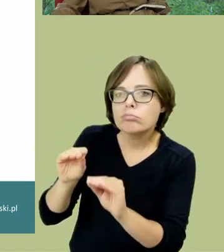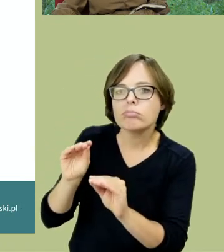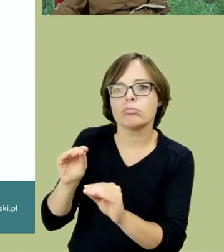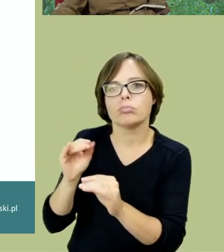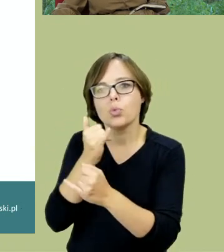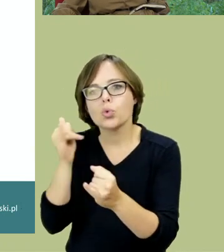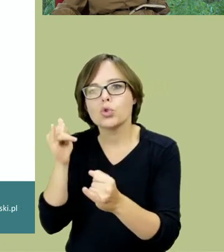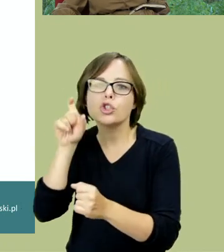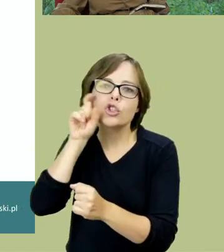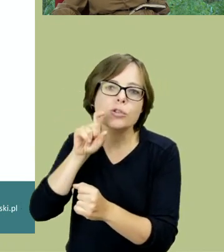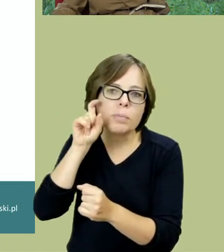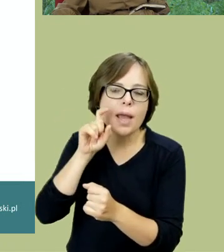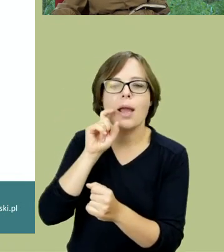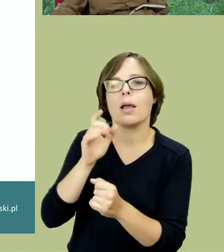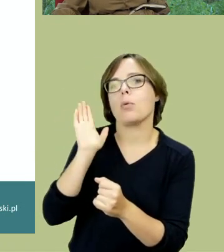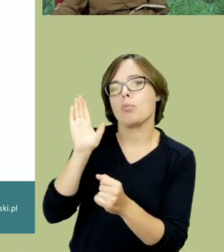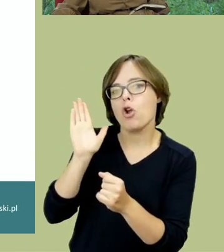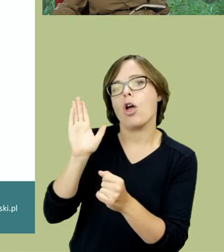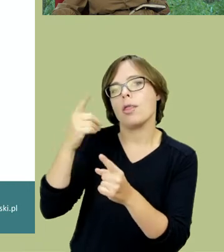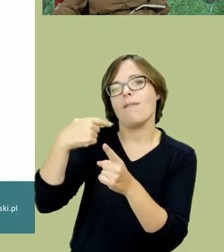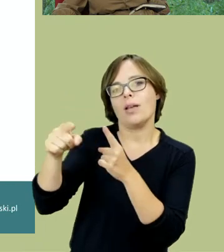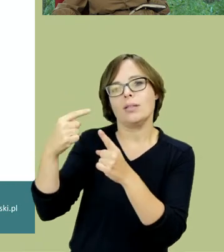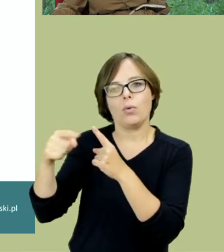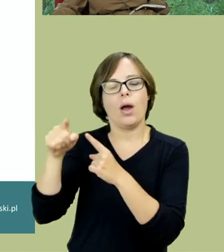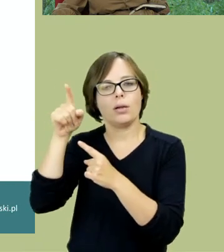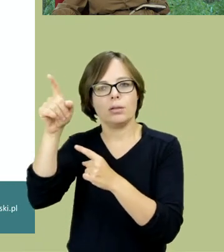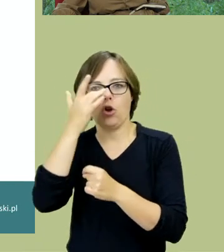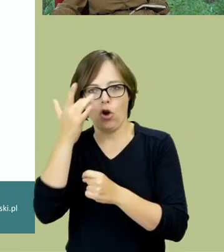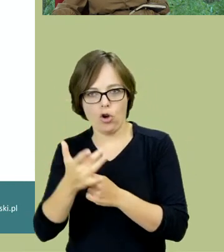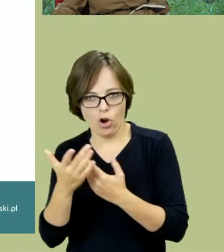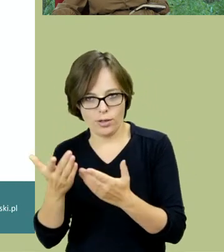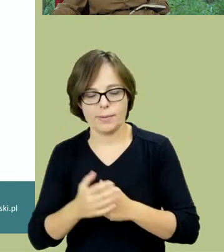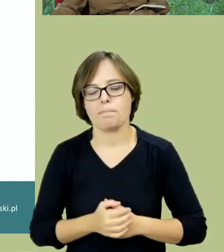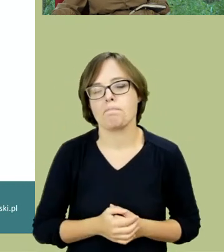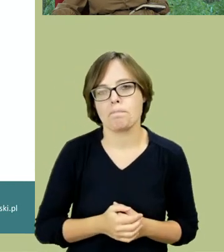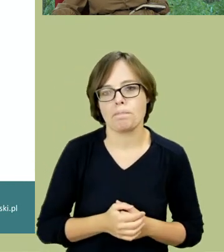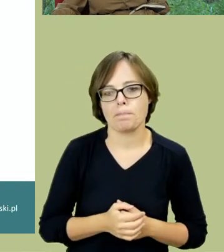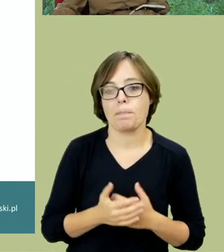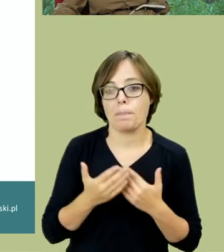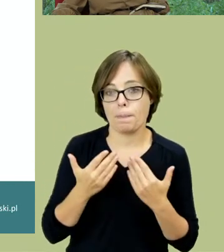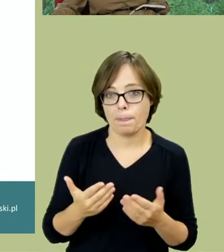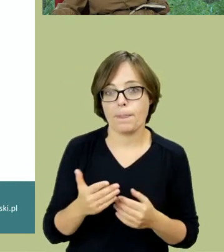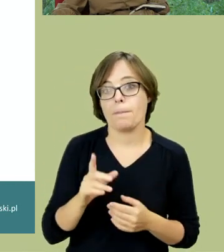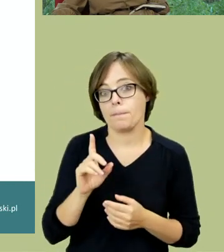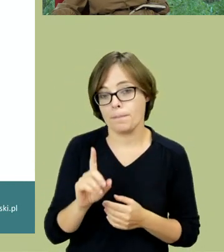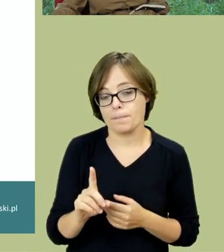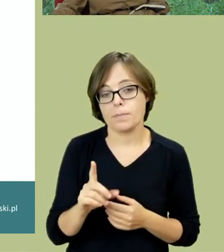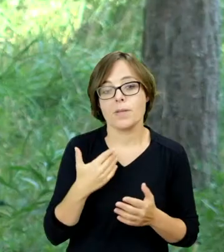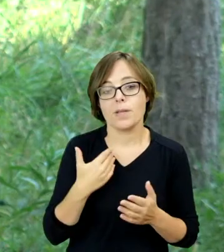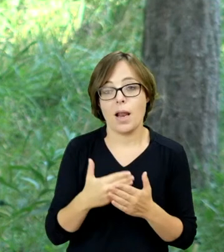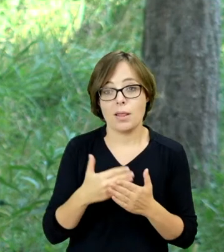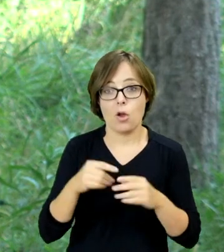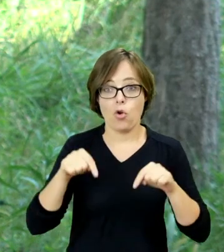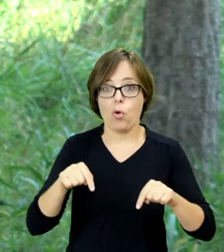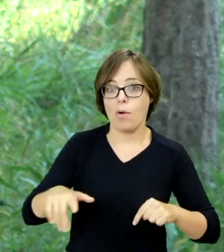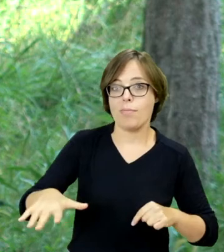wywiadowcy wysyłani później na teren Związku Sowieckiego. No i w związku z tym ten teren